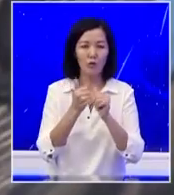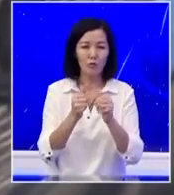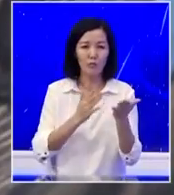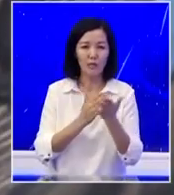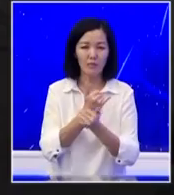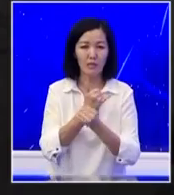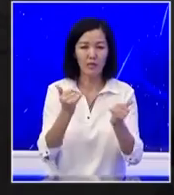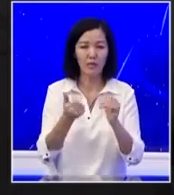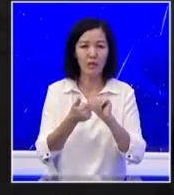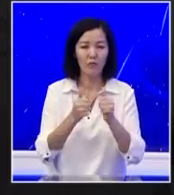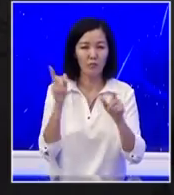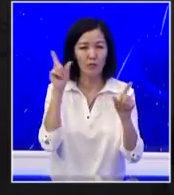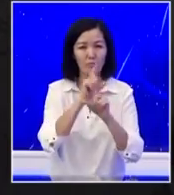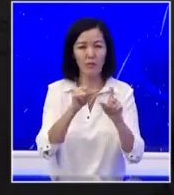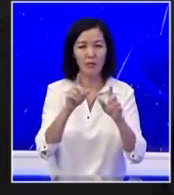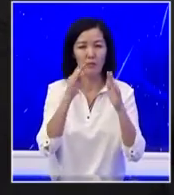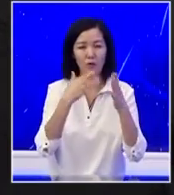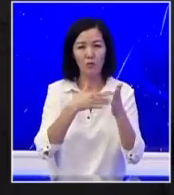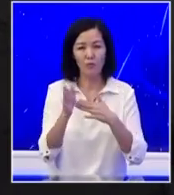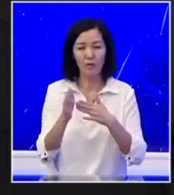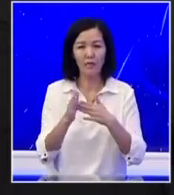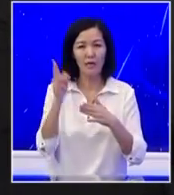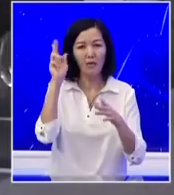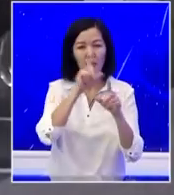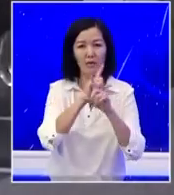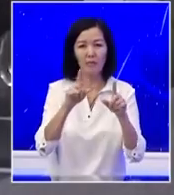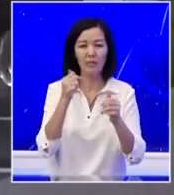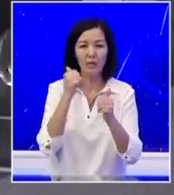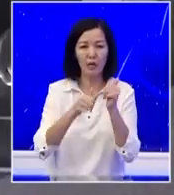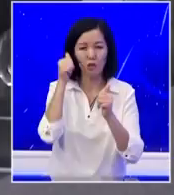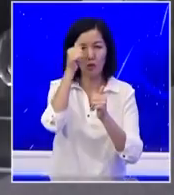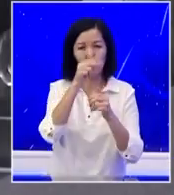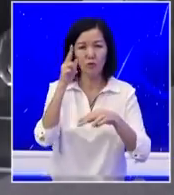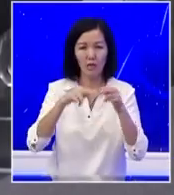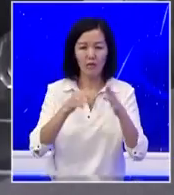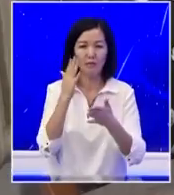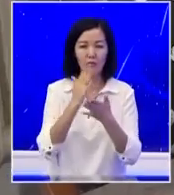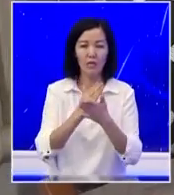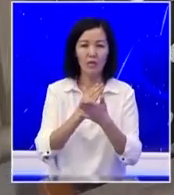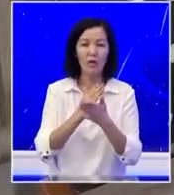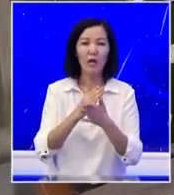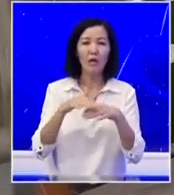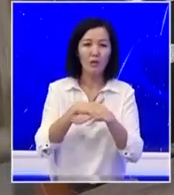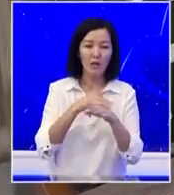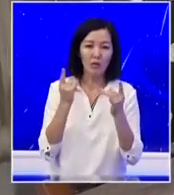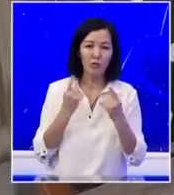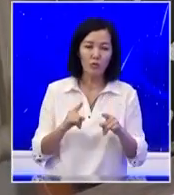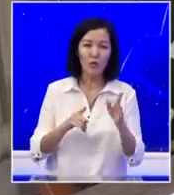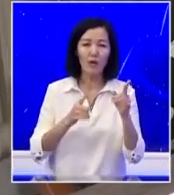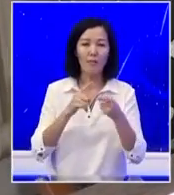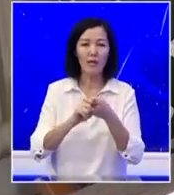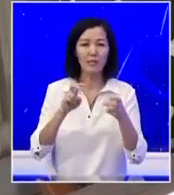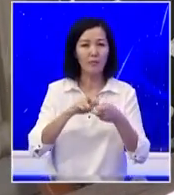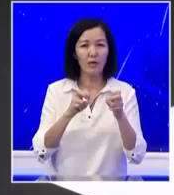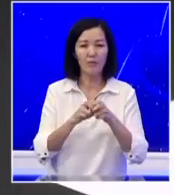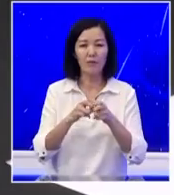етеді. Ауысымдық мектептерді азайту мақсатында білім нысандары жыл сайын салынып жатыр. Бірақ демографиялық өсімге байланысты бұл проблеманы